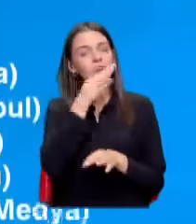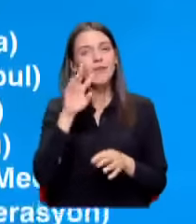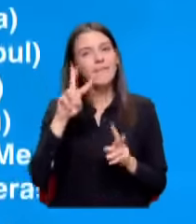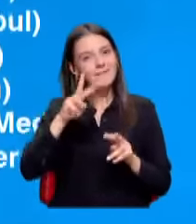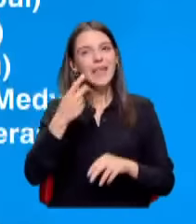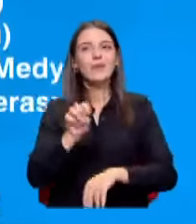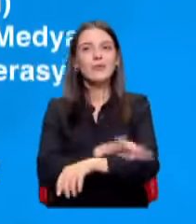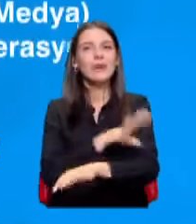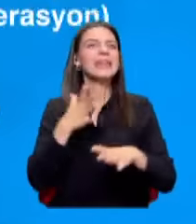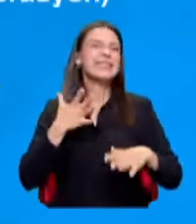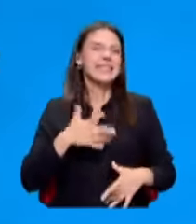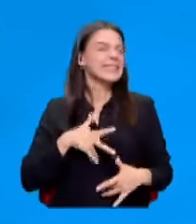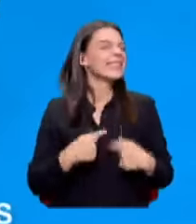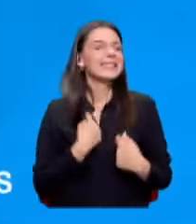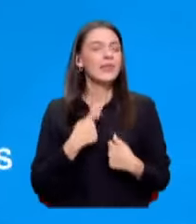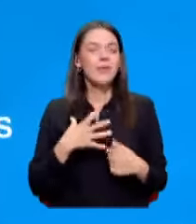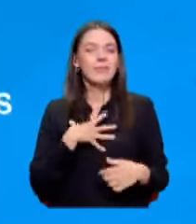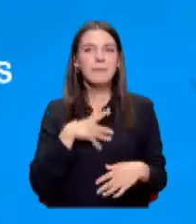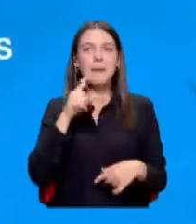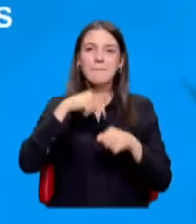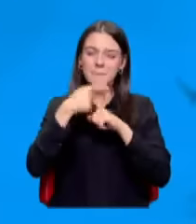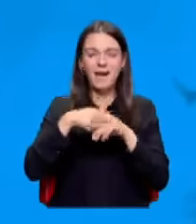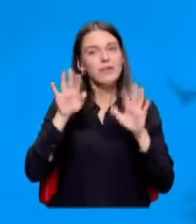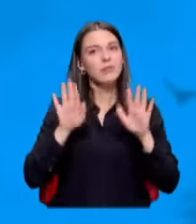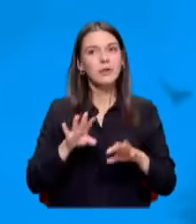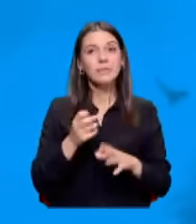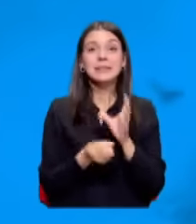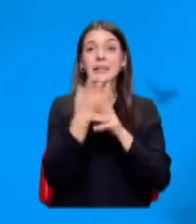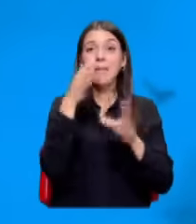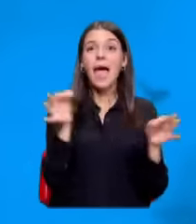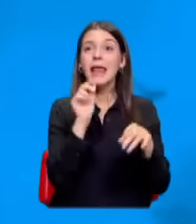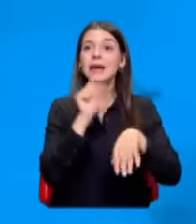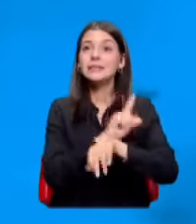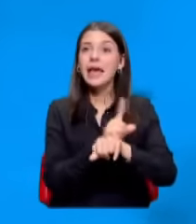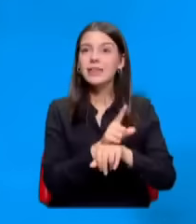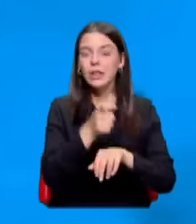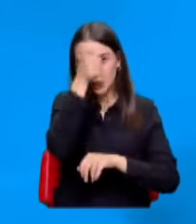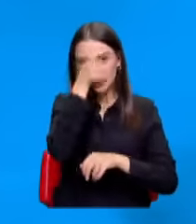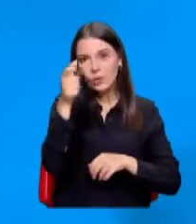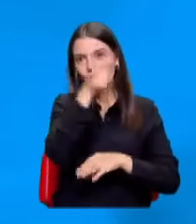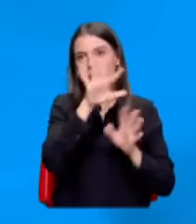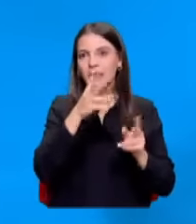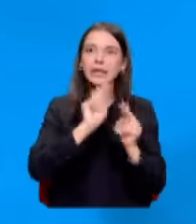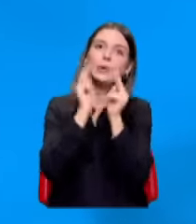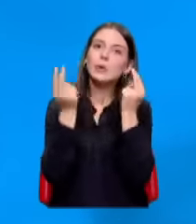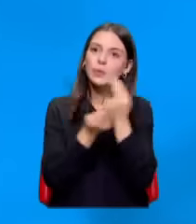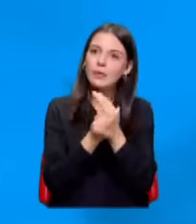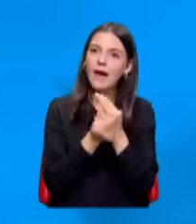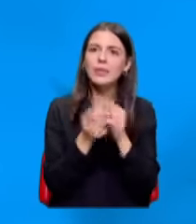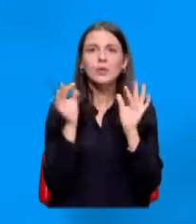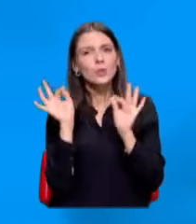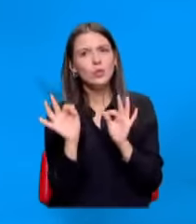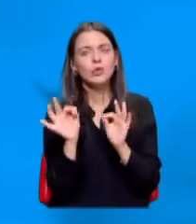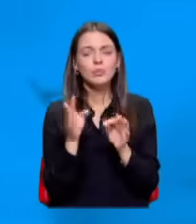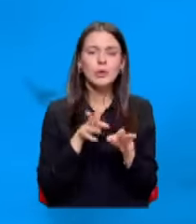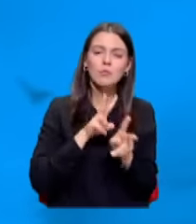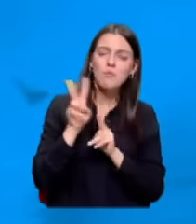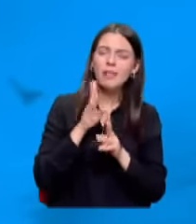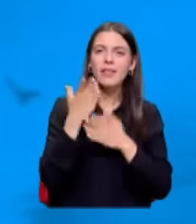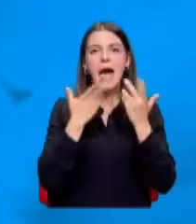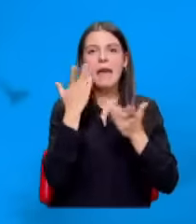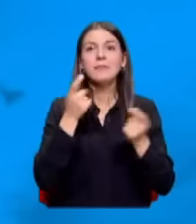gururlu hissediyorum kendimi açıkçası. Bir haftadır buralardayız. Sabah erken saatlerde Türkiye'nin, dünyanın halini, şeklini